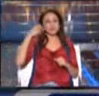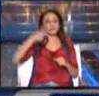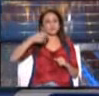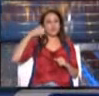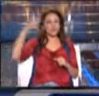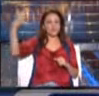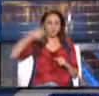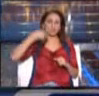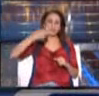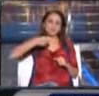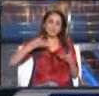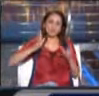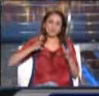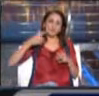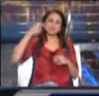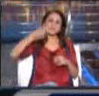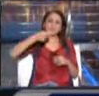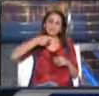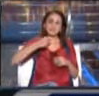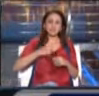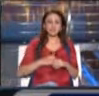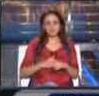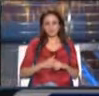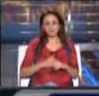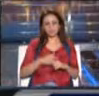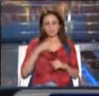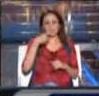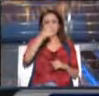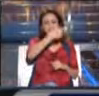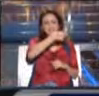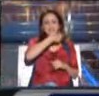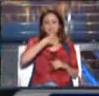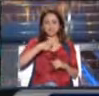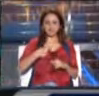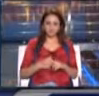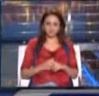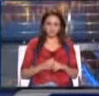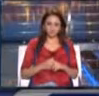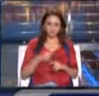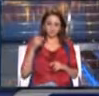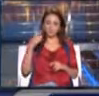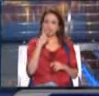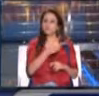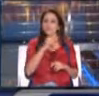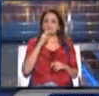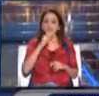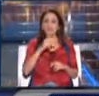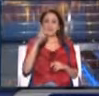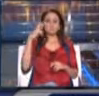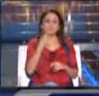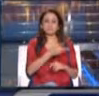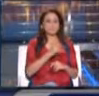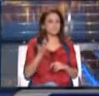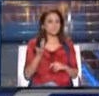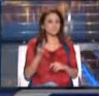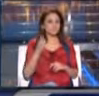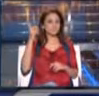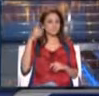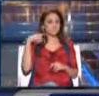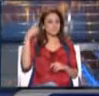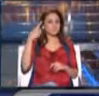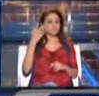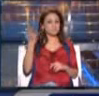يكرمك بمشي على شوقي حامد وكابتن نادر السيد وكابتن خالد الله يكرمك اولا انت رايك ايه في هذا الكلام اللي احنا بنقوله يعني انت شايف ان الى اي